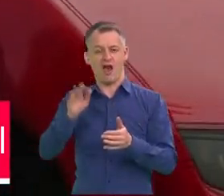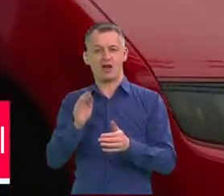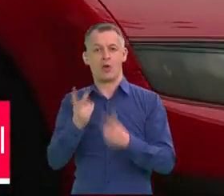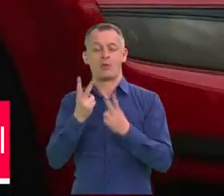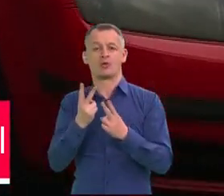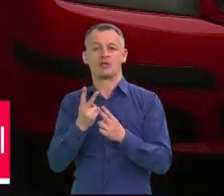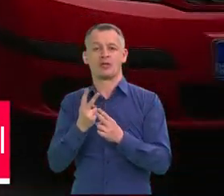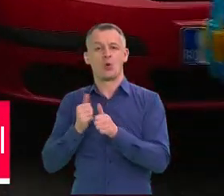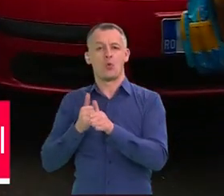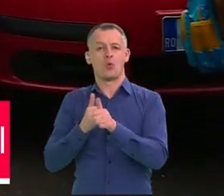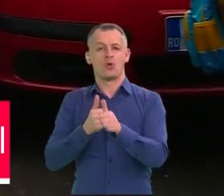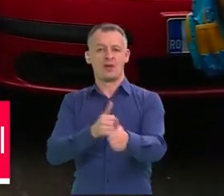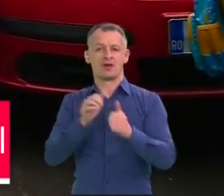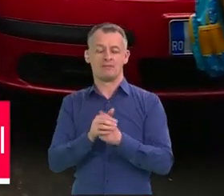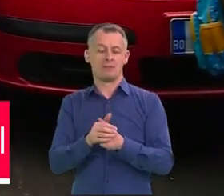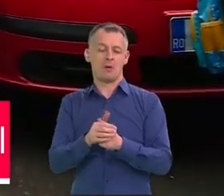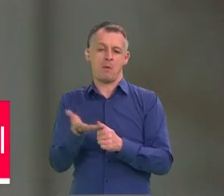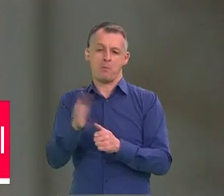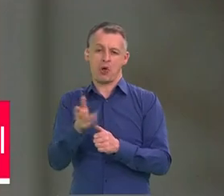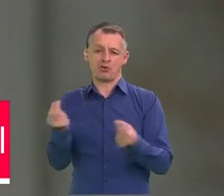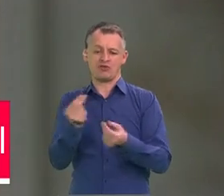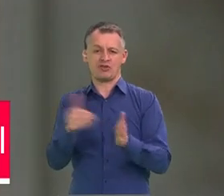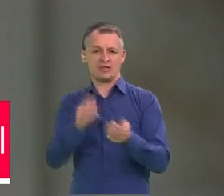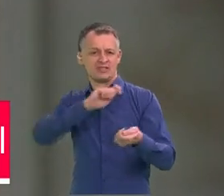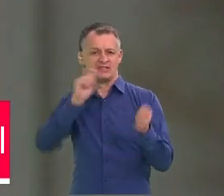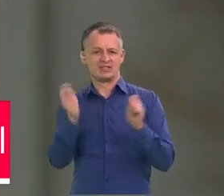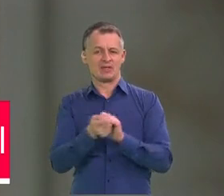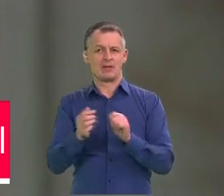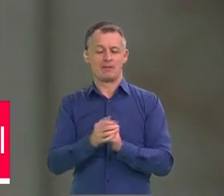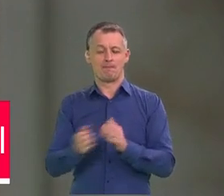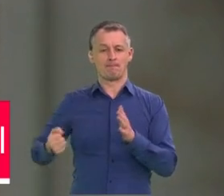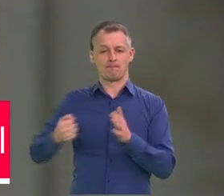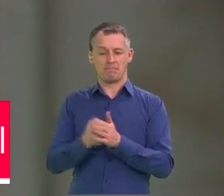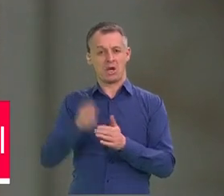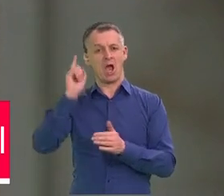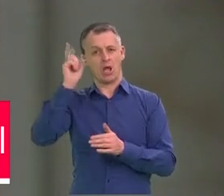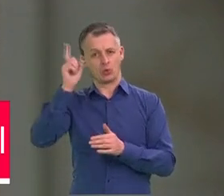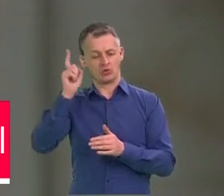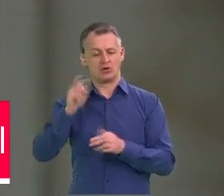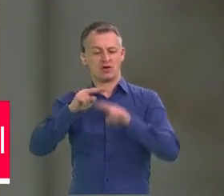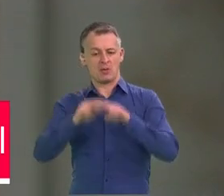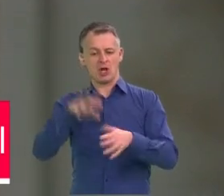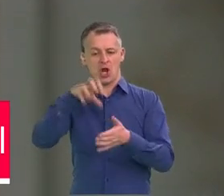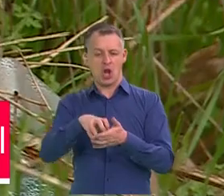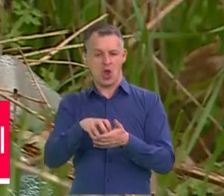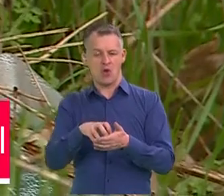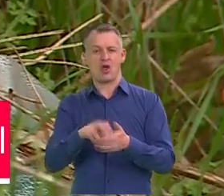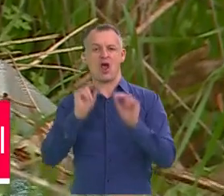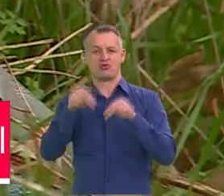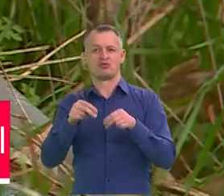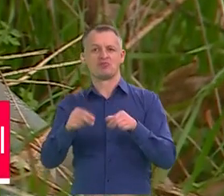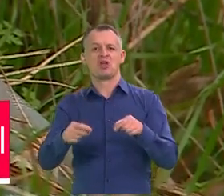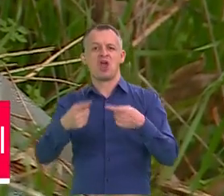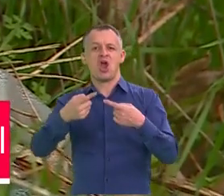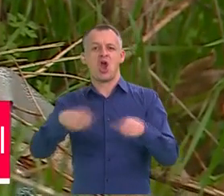supraveghere. Ceva poate ar trebui schimbat în dreptul fiecăruia. Până atunci, rămânem cu locuri abandonate, devenite gropi ad hoc,